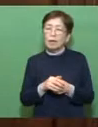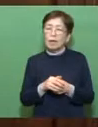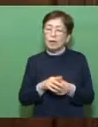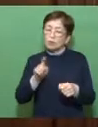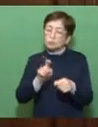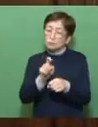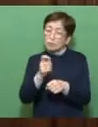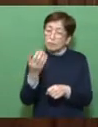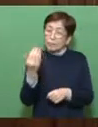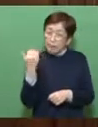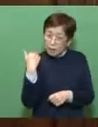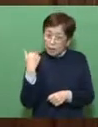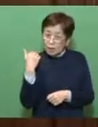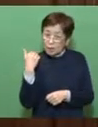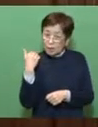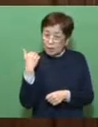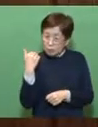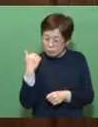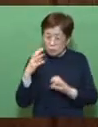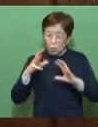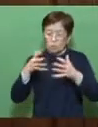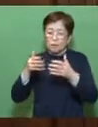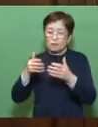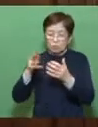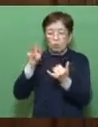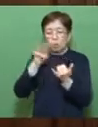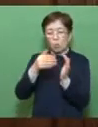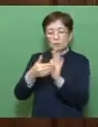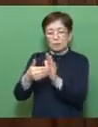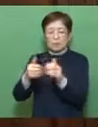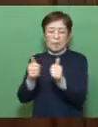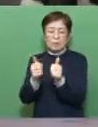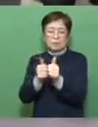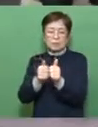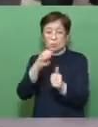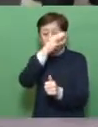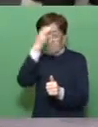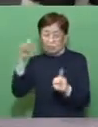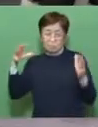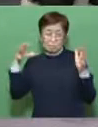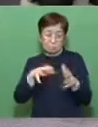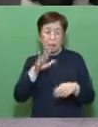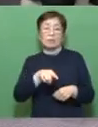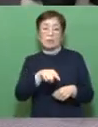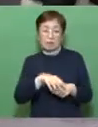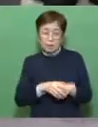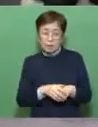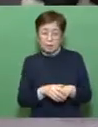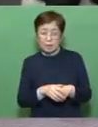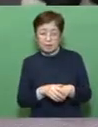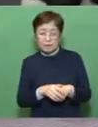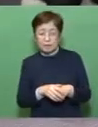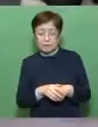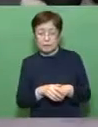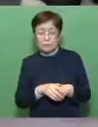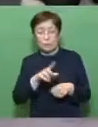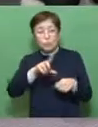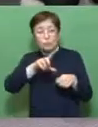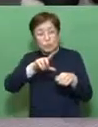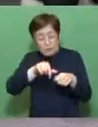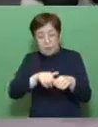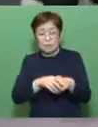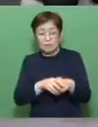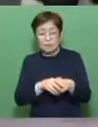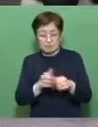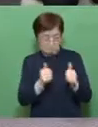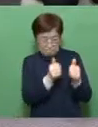年前にねはい第2回国連防災会議は神戸でやったんですよねはあなるほどあの覚えてられると思いますがその時に決め